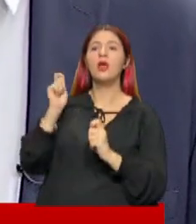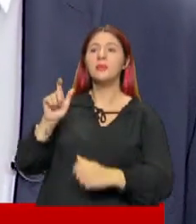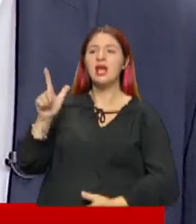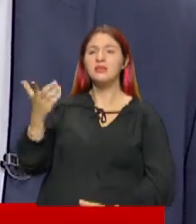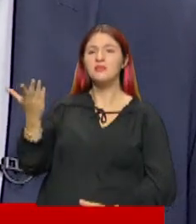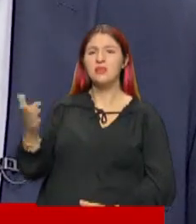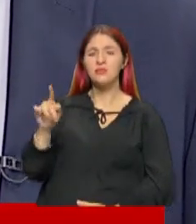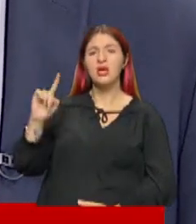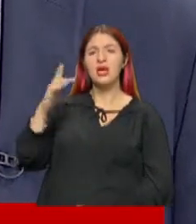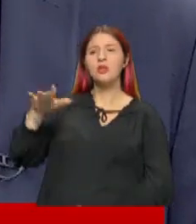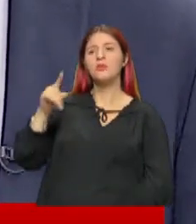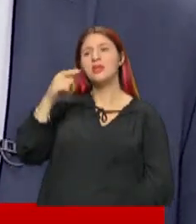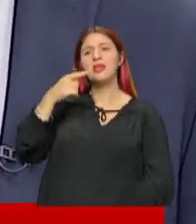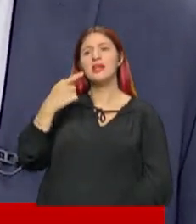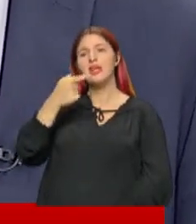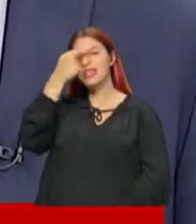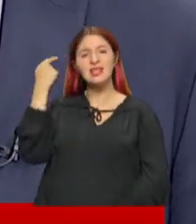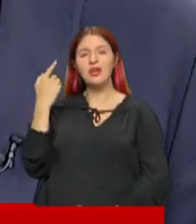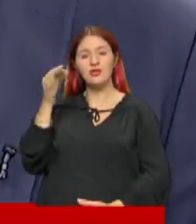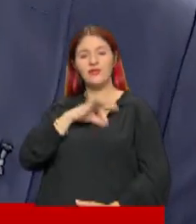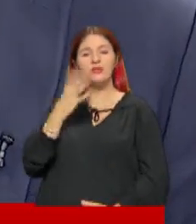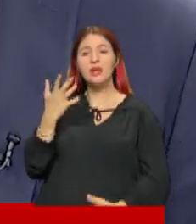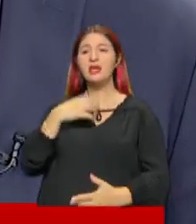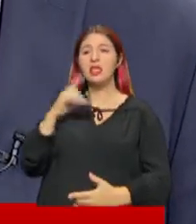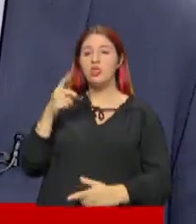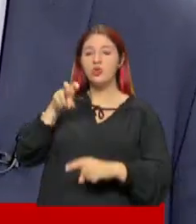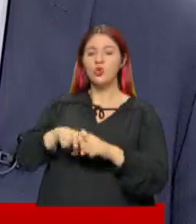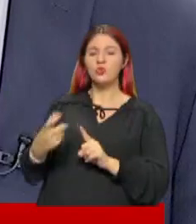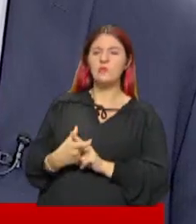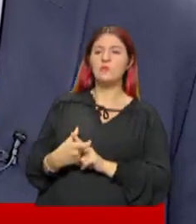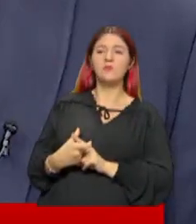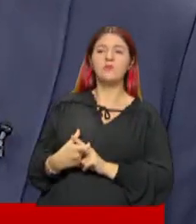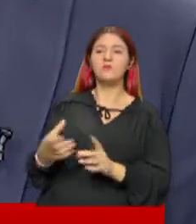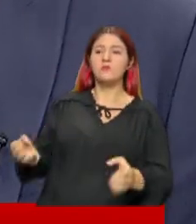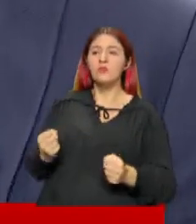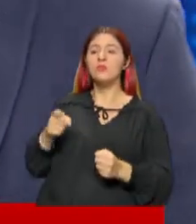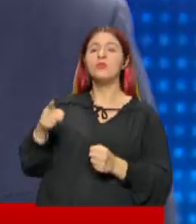lazımken bu iktidar bu olanakları kendisini, kendi iktidar koltuğunu korumak için kullanıyor. Bu kabul edilebilir bir şey değil.